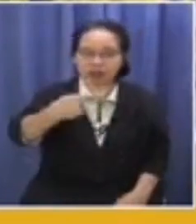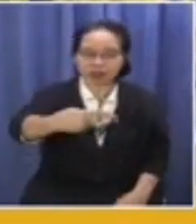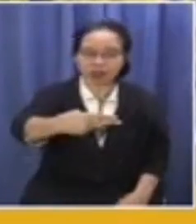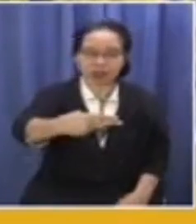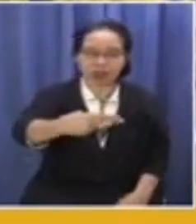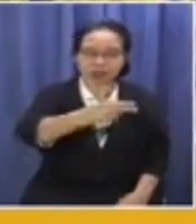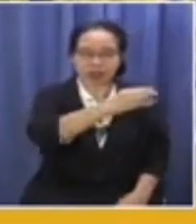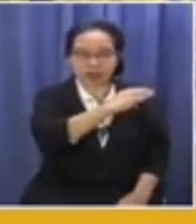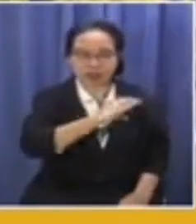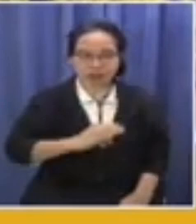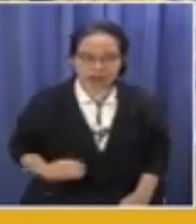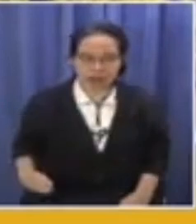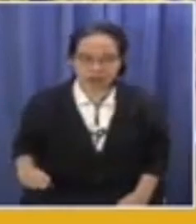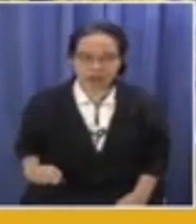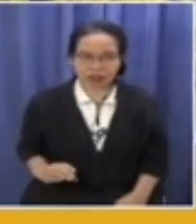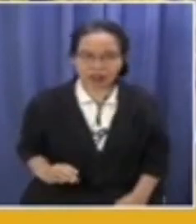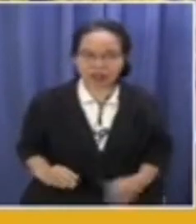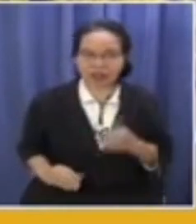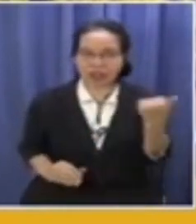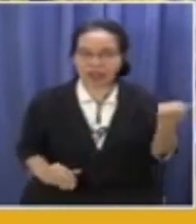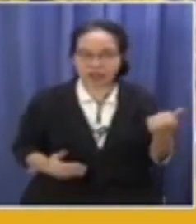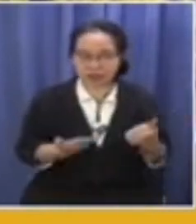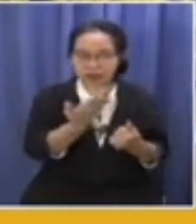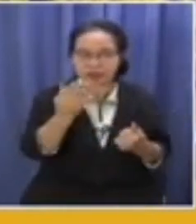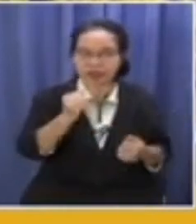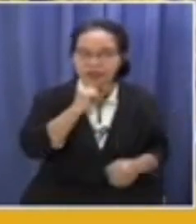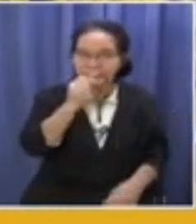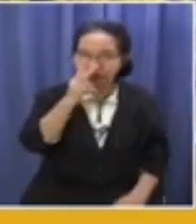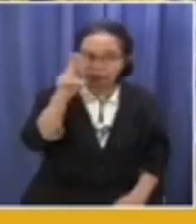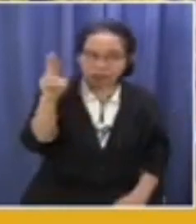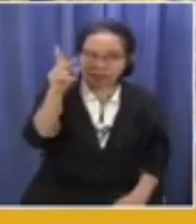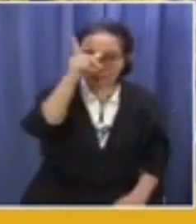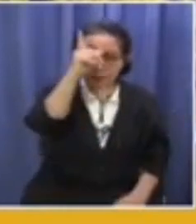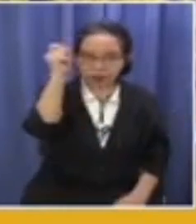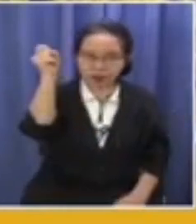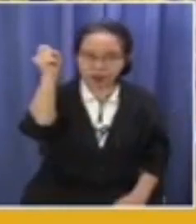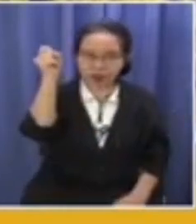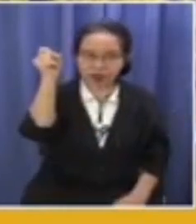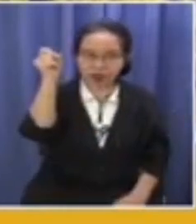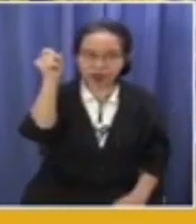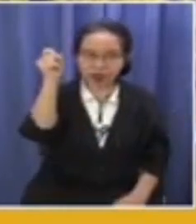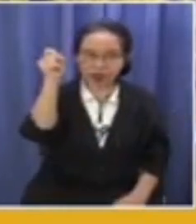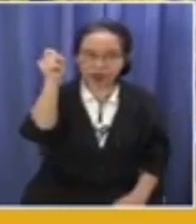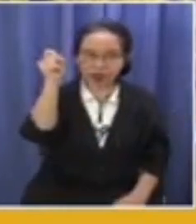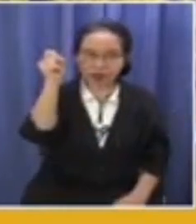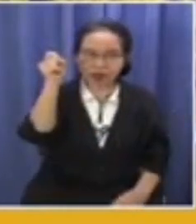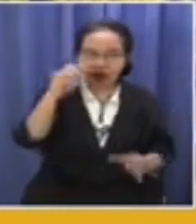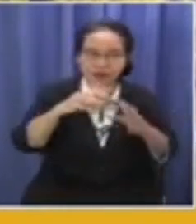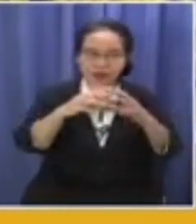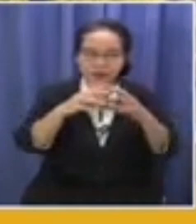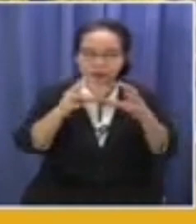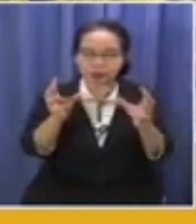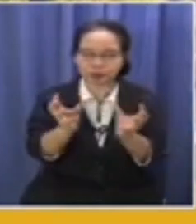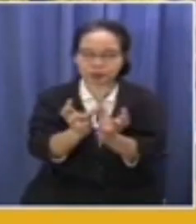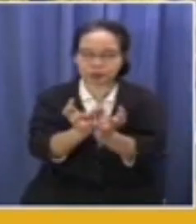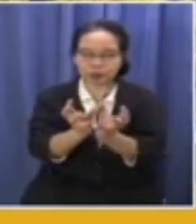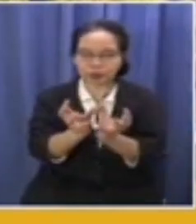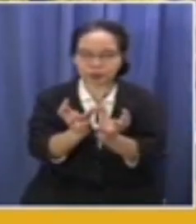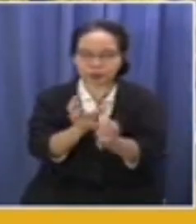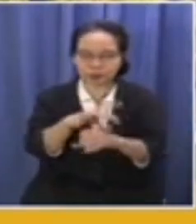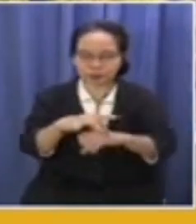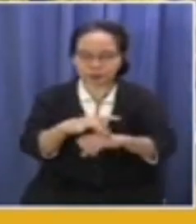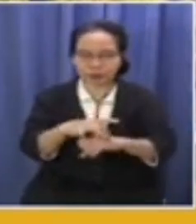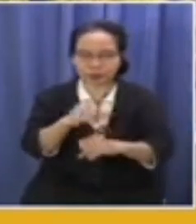Horizon sio sa kabila kayo Hindi niyo makikita kasi parang bilugang mundo kasi